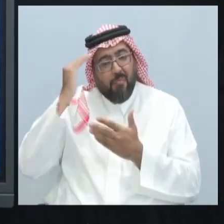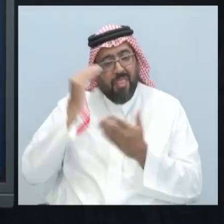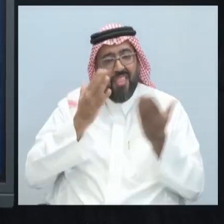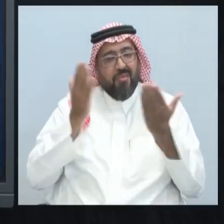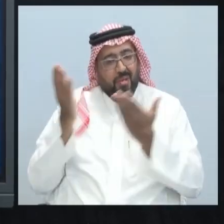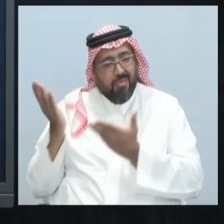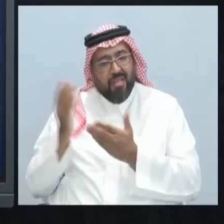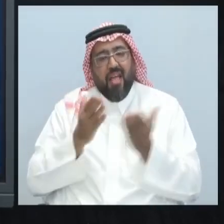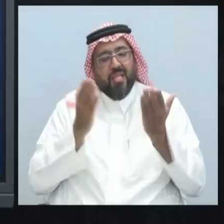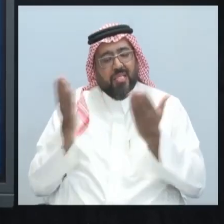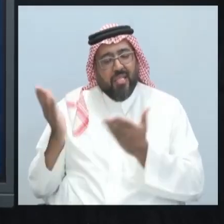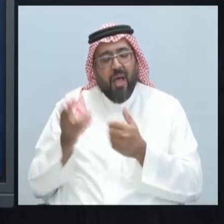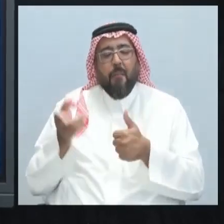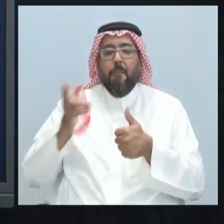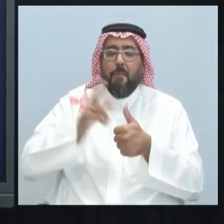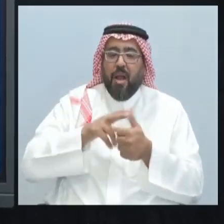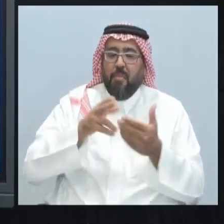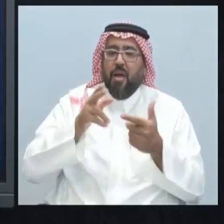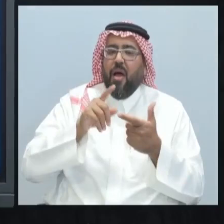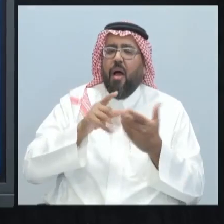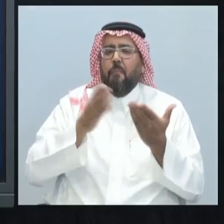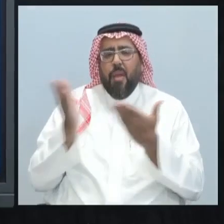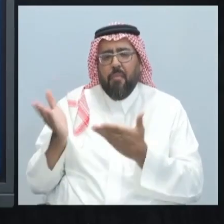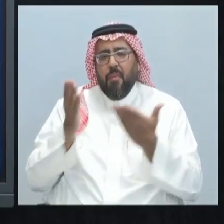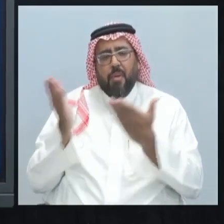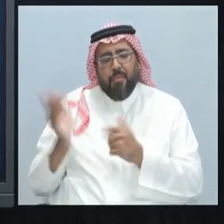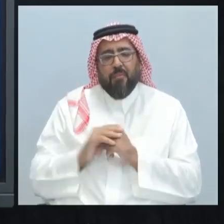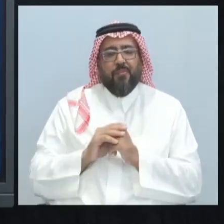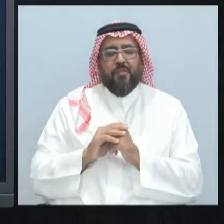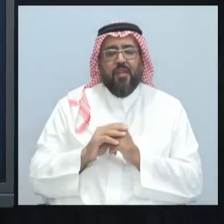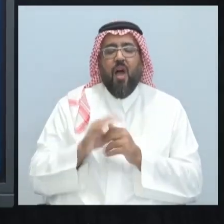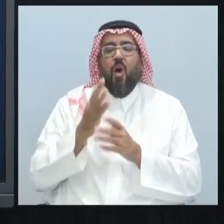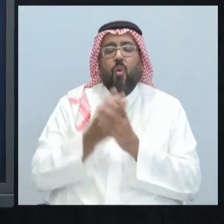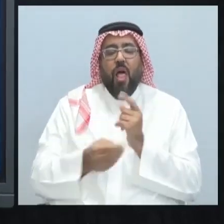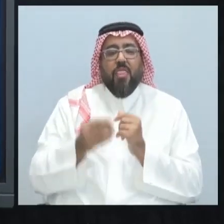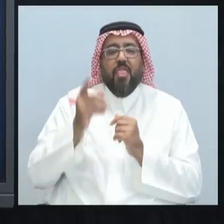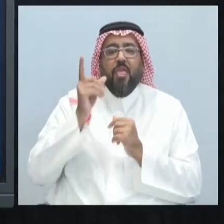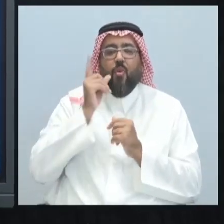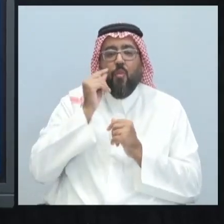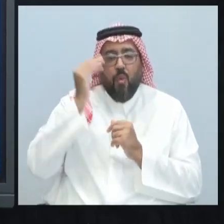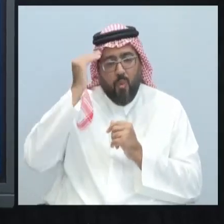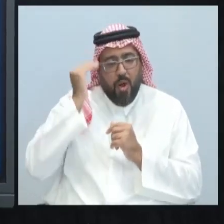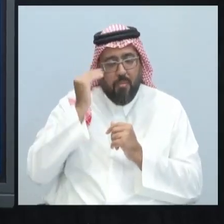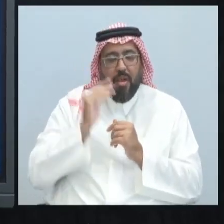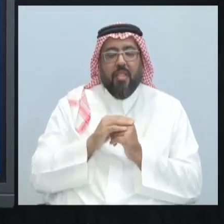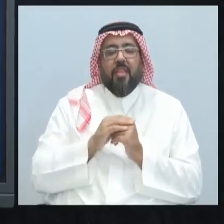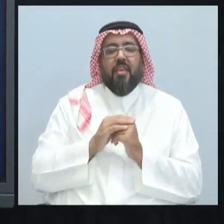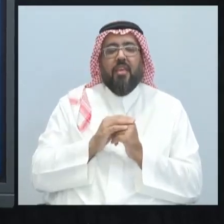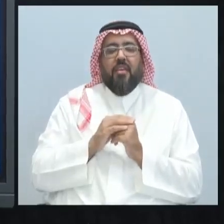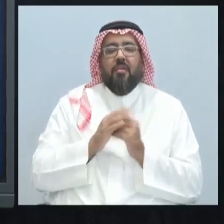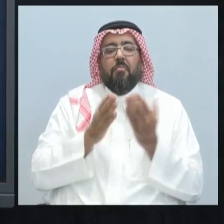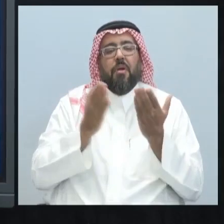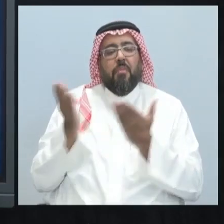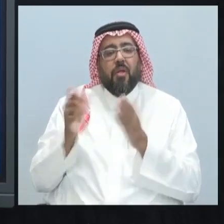اهلا وسهلا ومرحبا بكم جميعا ابنائي وبناتي في درس جديد من دروس ماده